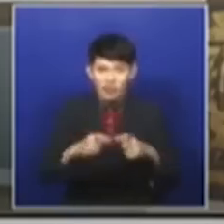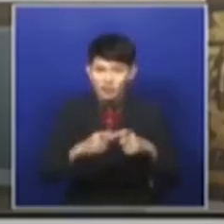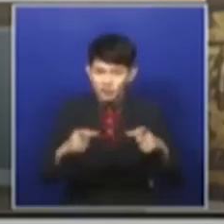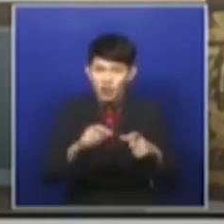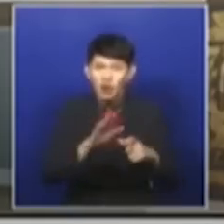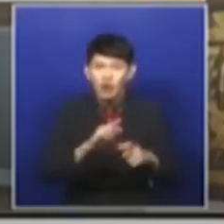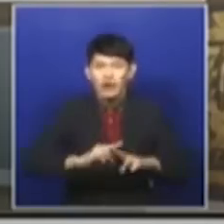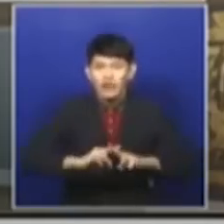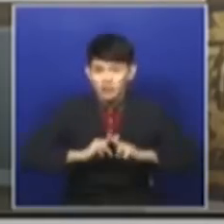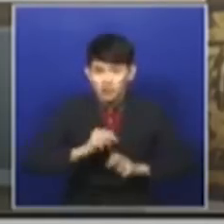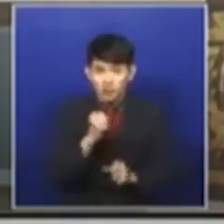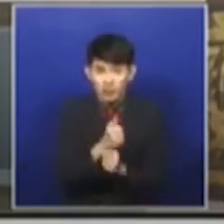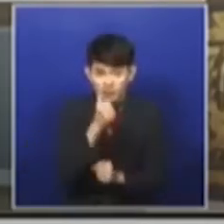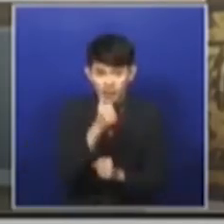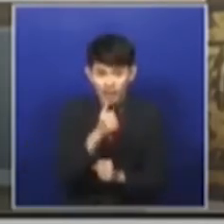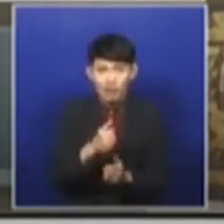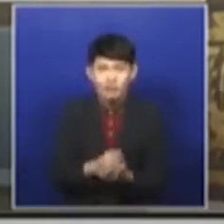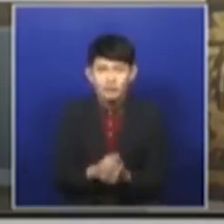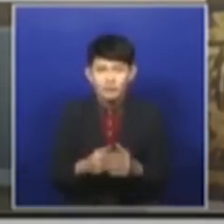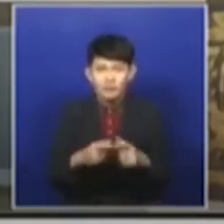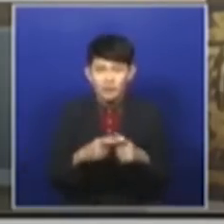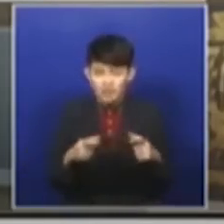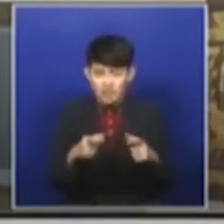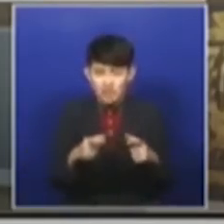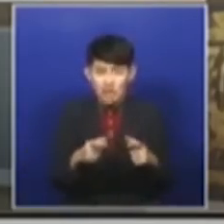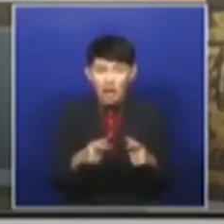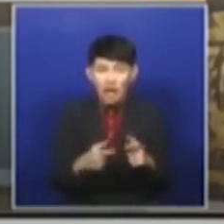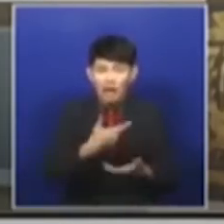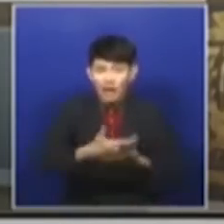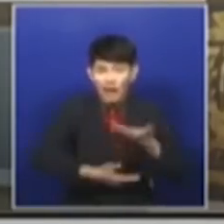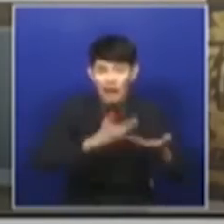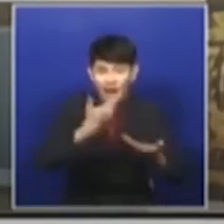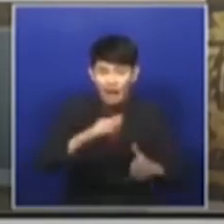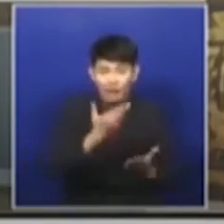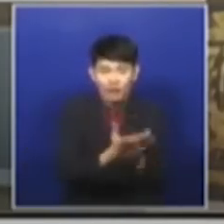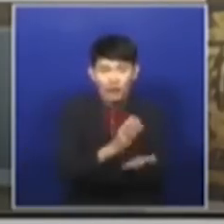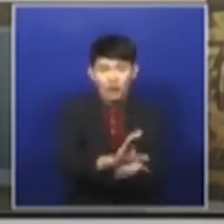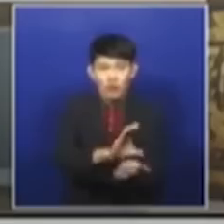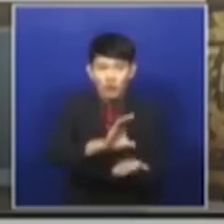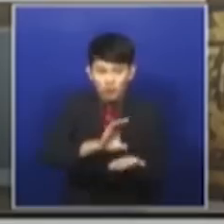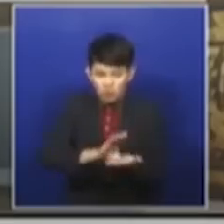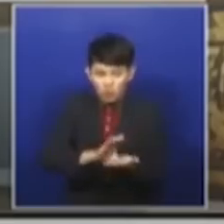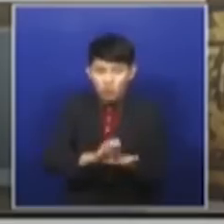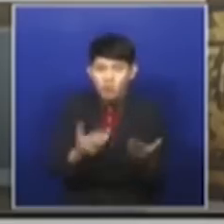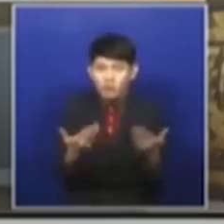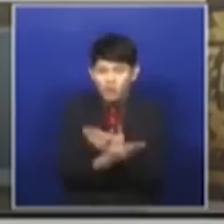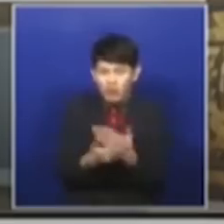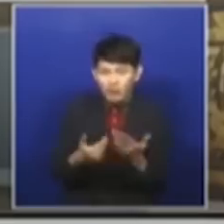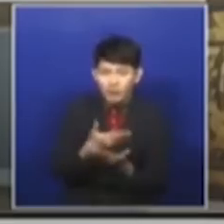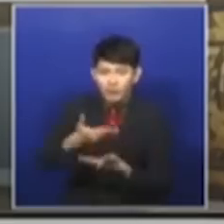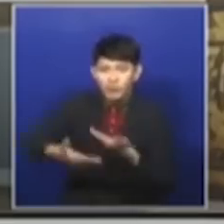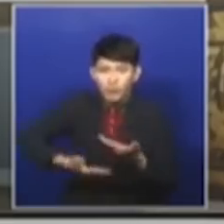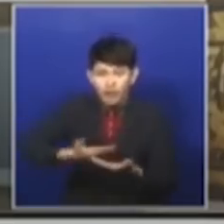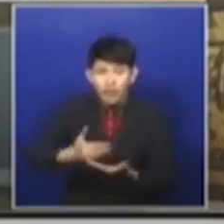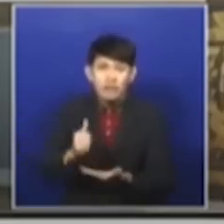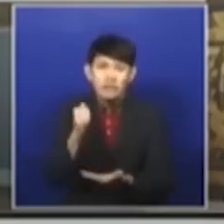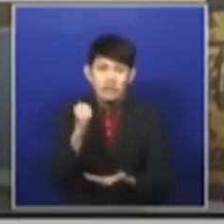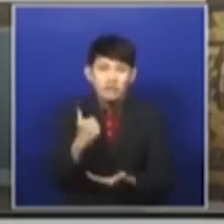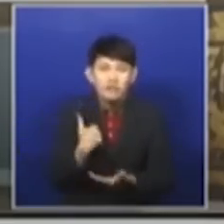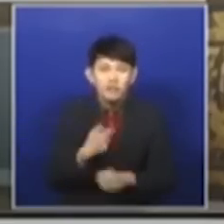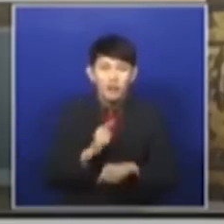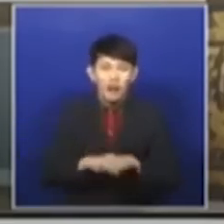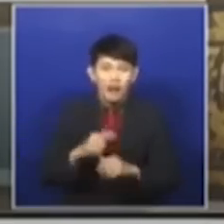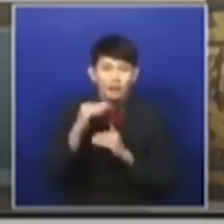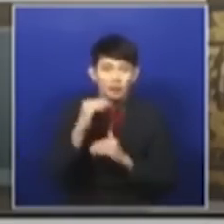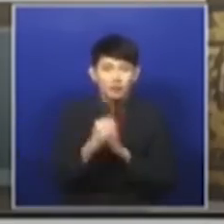หนี้เอกชนที่ออกใหม่เพื่อให้บริษัทนำเงินที่ได้จากกองทุนไปถ่ายถอนตราสารหนี้เดิมที่มีกำหนดชำระเงินภ